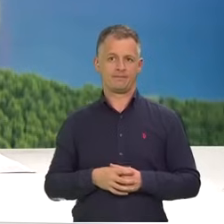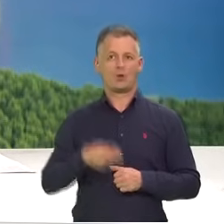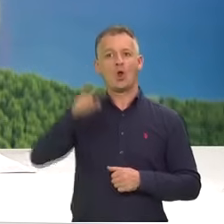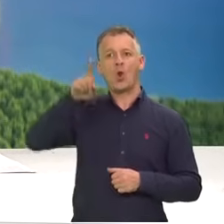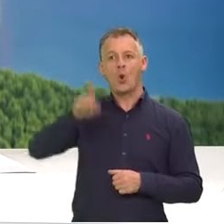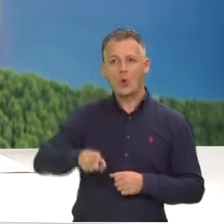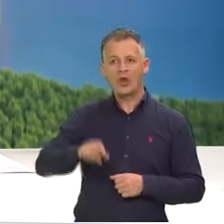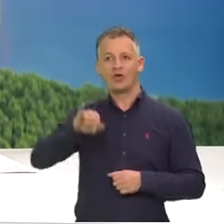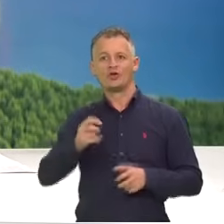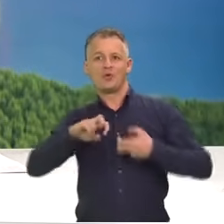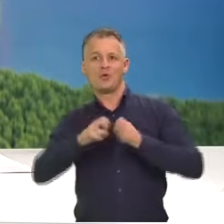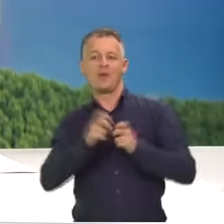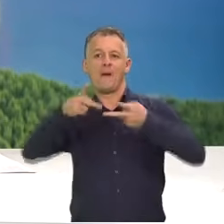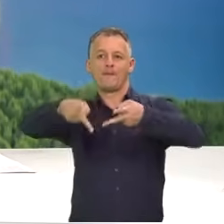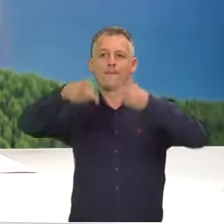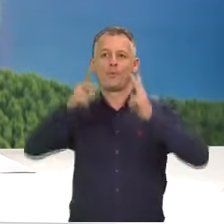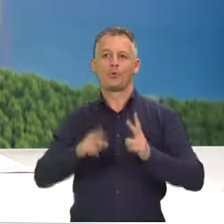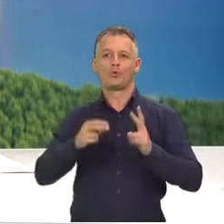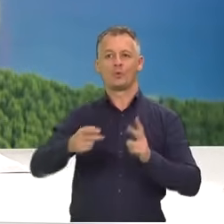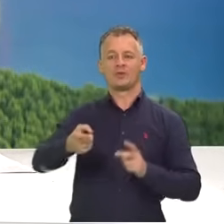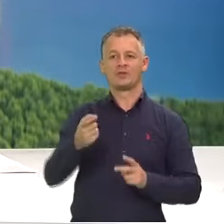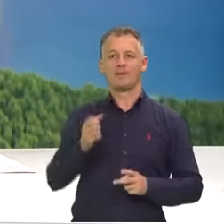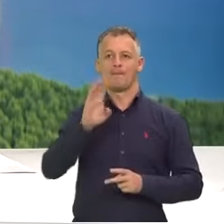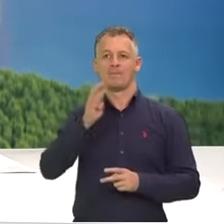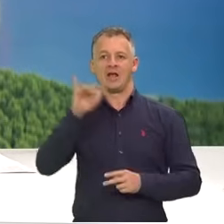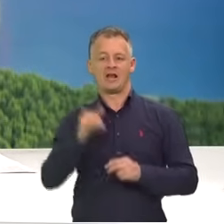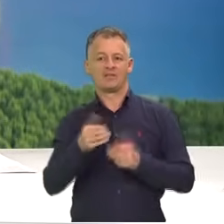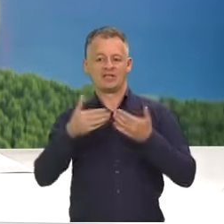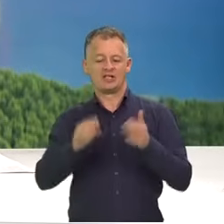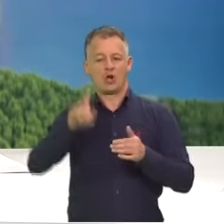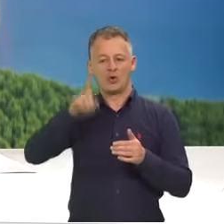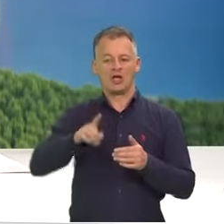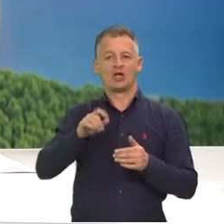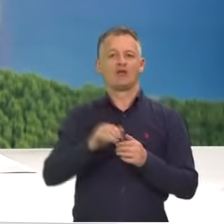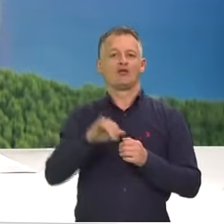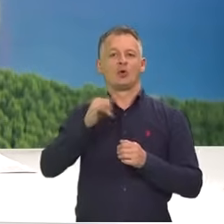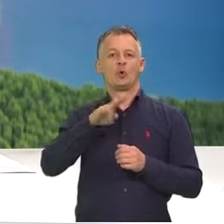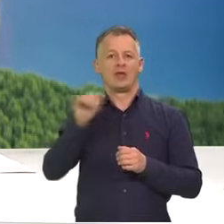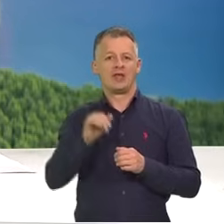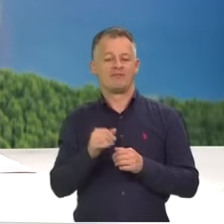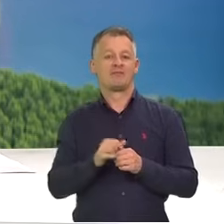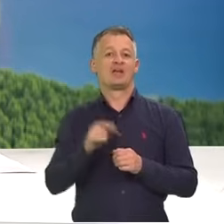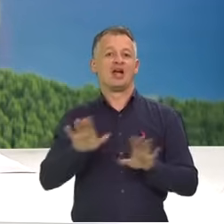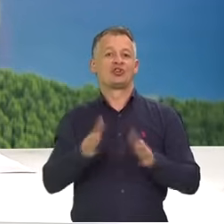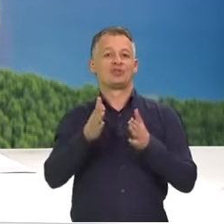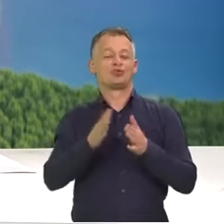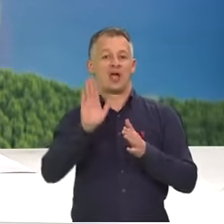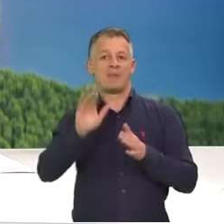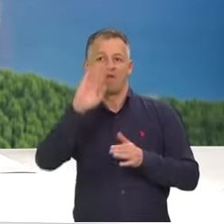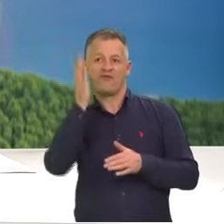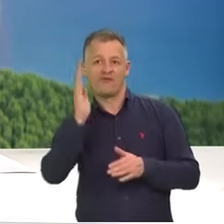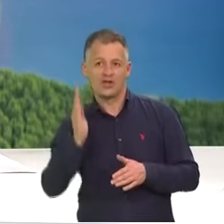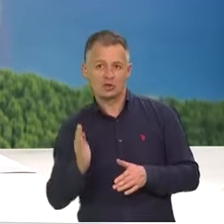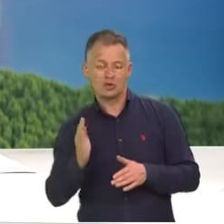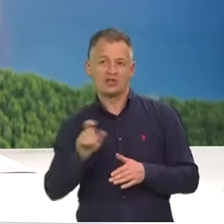Luna și problema la podul peste Dunăre de la Brăila, proaspăt inaugurat în iulie, Golden Gate de România începe să se fisureze. Cauza